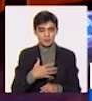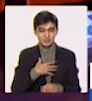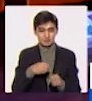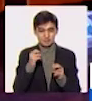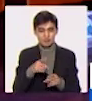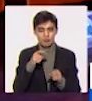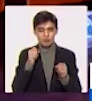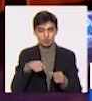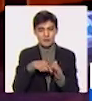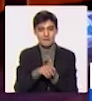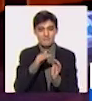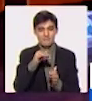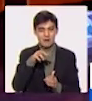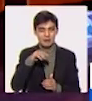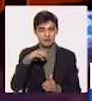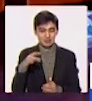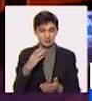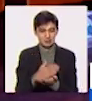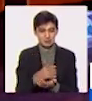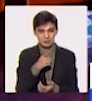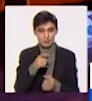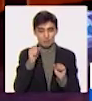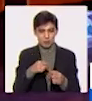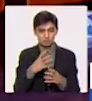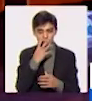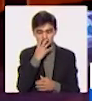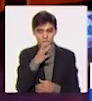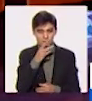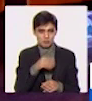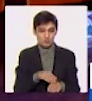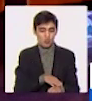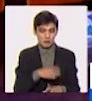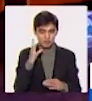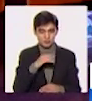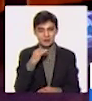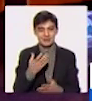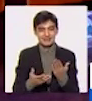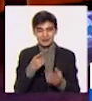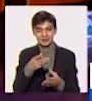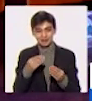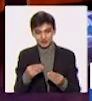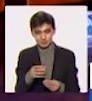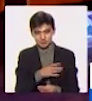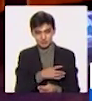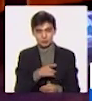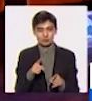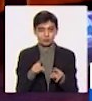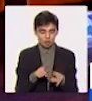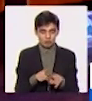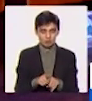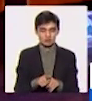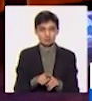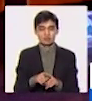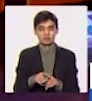Выдыхать можно, потому что внутри есть фильтр. Поэтому его можно длительное время, и то, если оно увлажненное, высокий риск будет. В